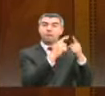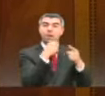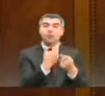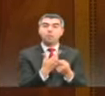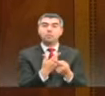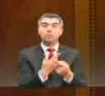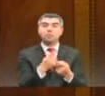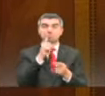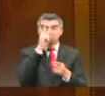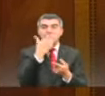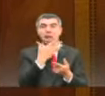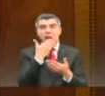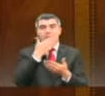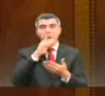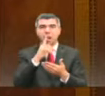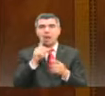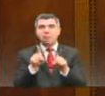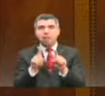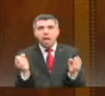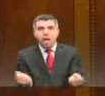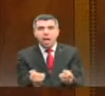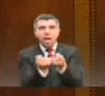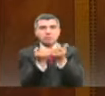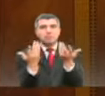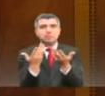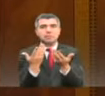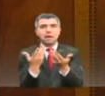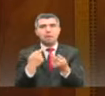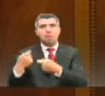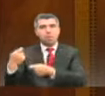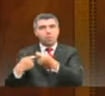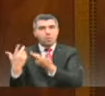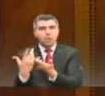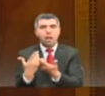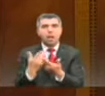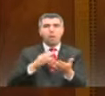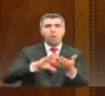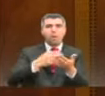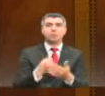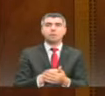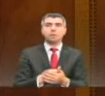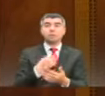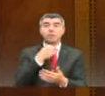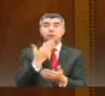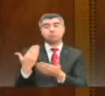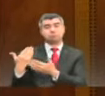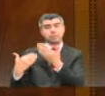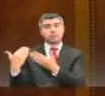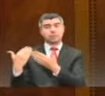تحقيق تنمية اقتصادية وتنمية اجتماعية معتبرة. وخلال الولاية التشريعية